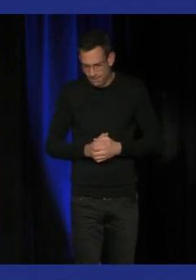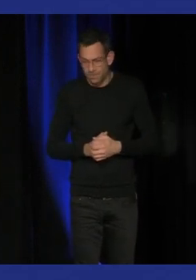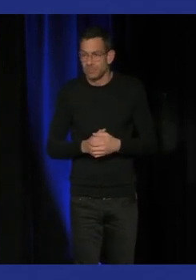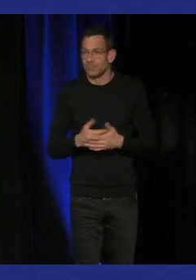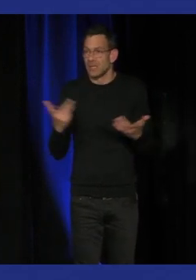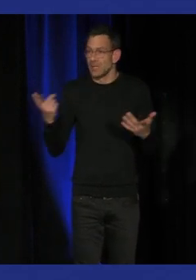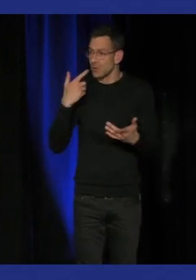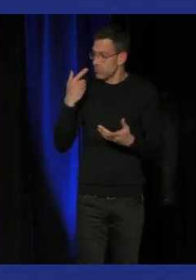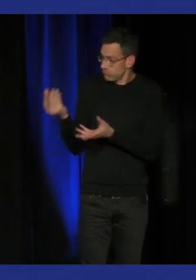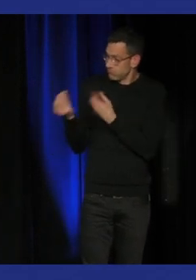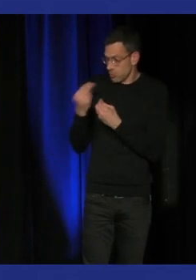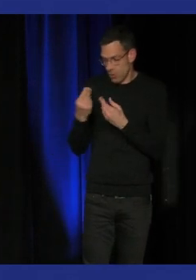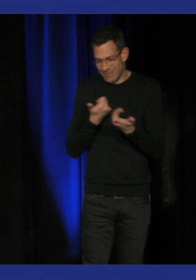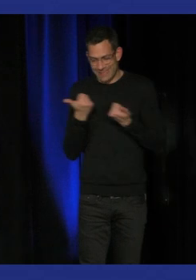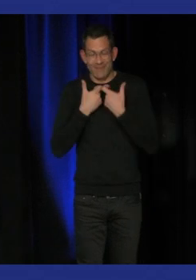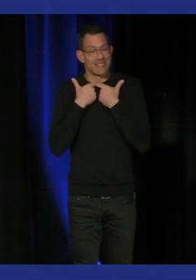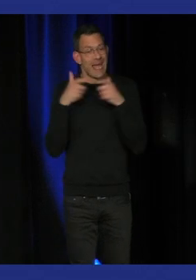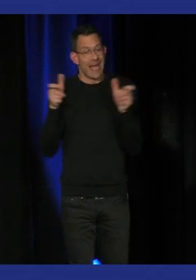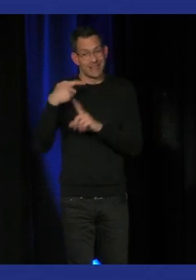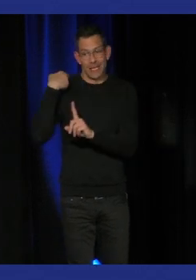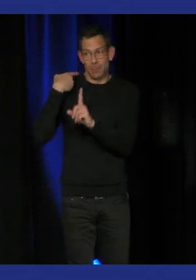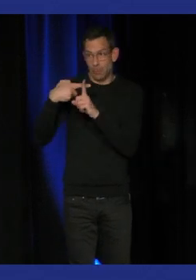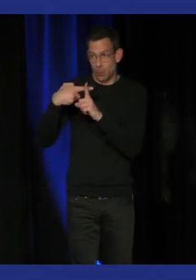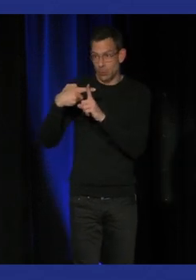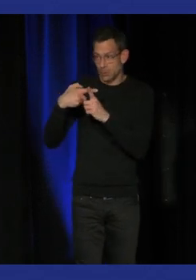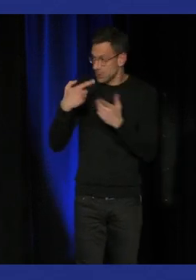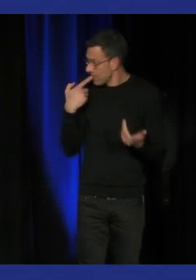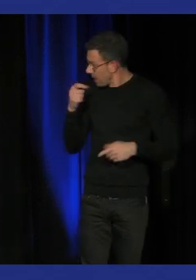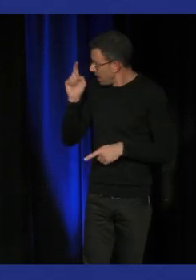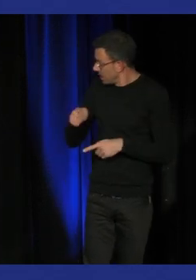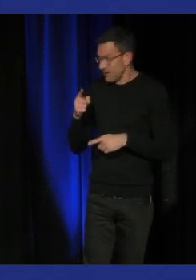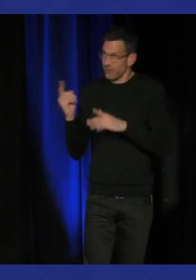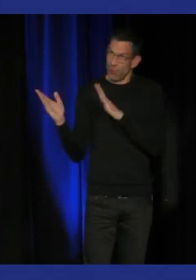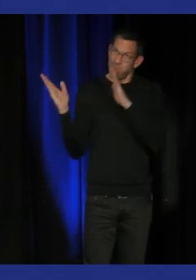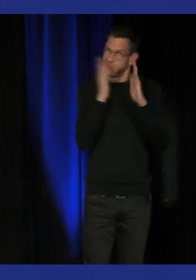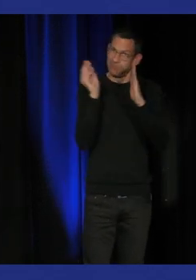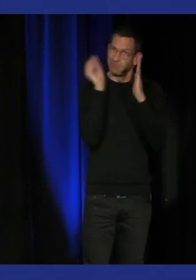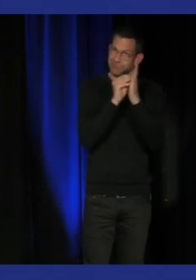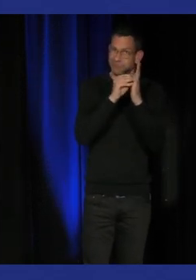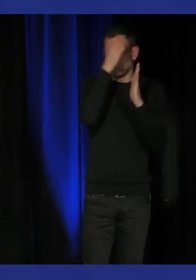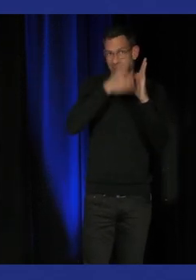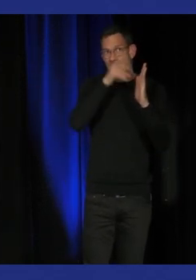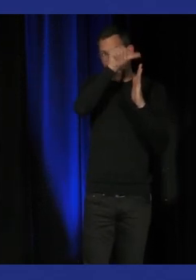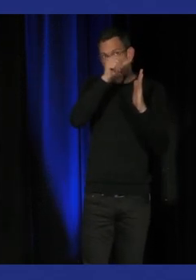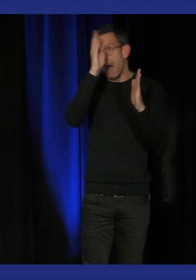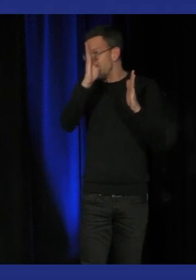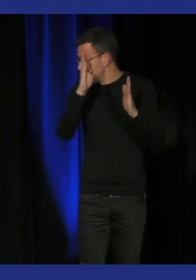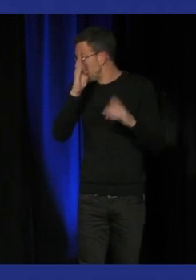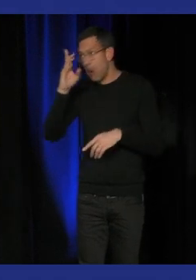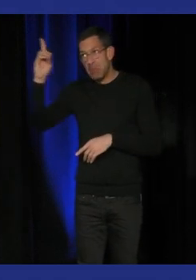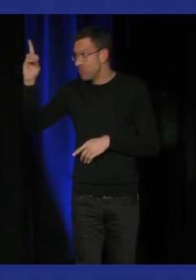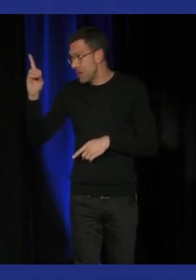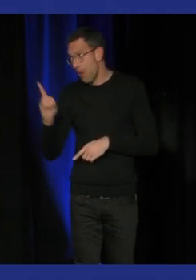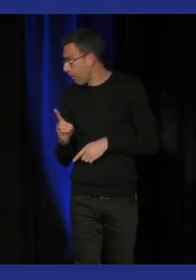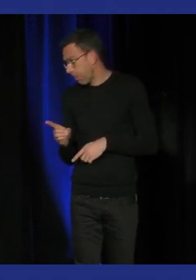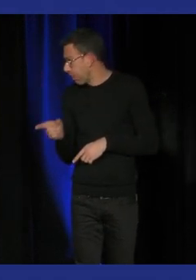pour avoir le service accès plus à la SNCF, on est dans vos colonnes A et B, on n'est pas dans la colonne D. Donc vraiment, on